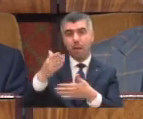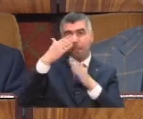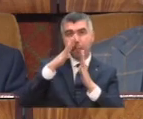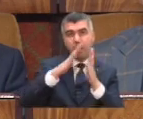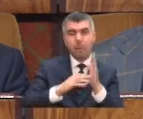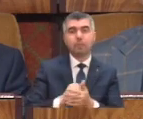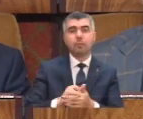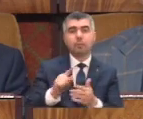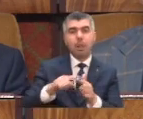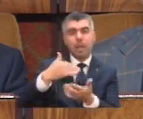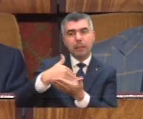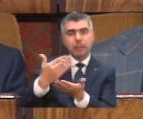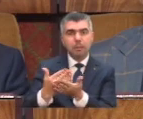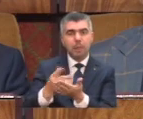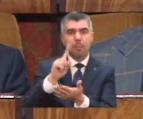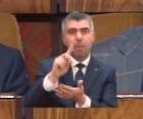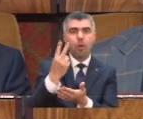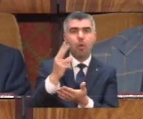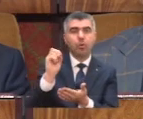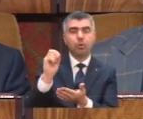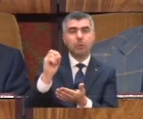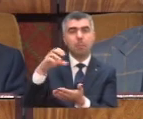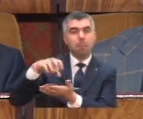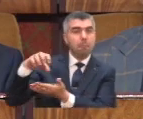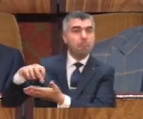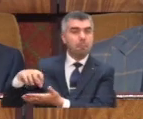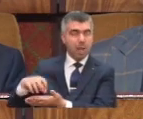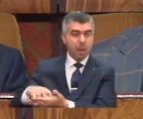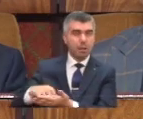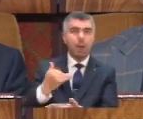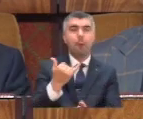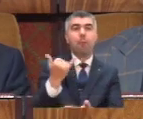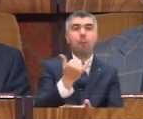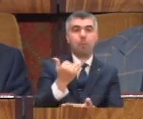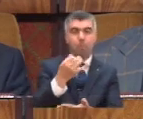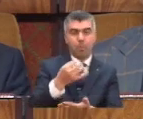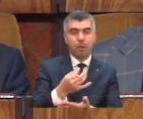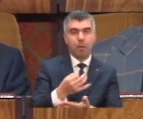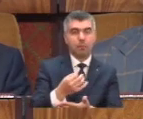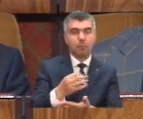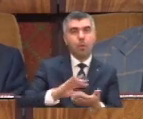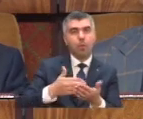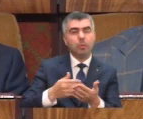على تقريبا 120 دوله وبالمازاه مع الاهميه الاقتصاديه هاد